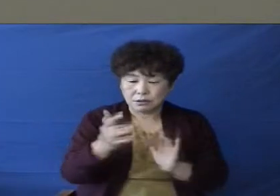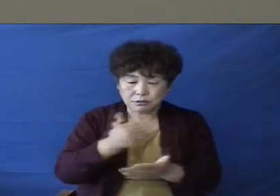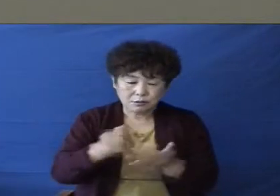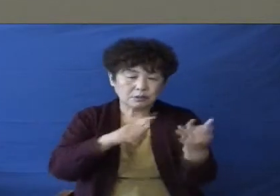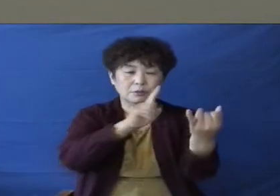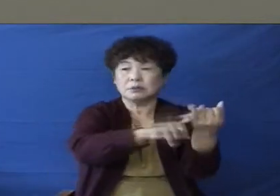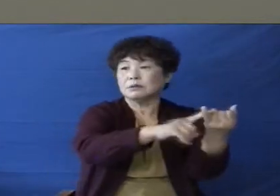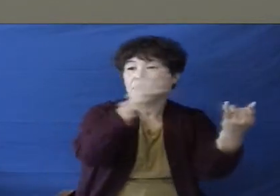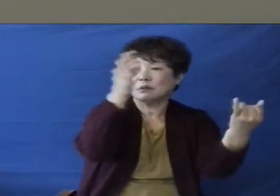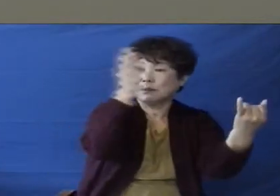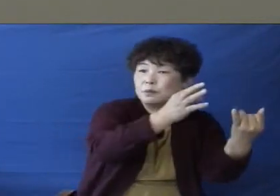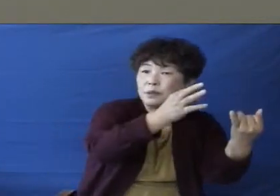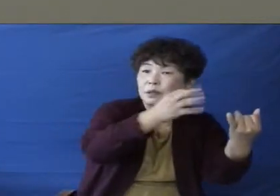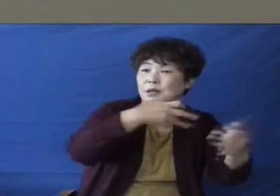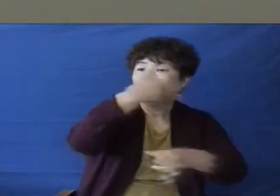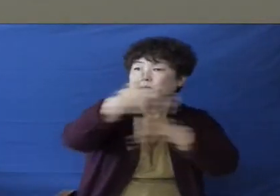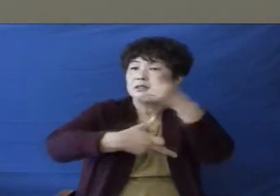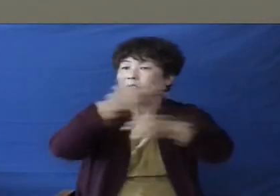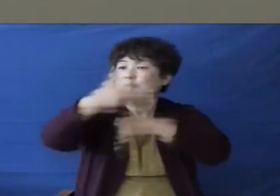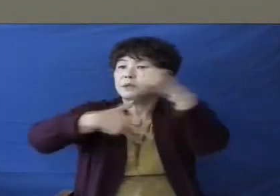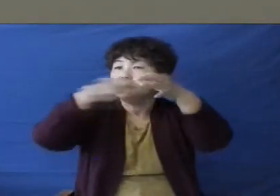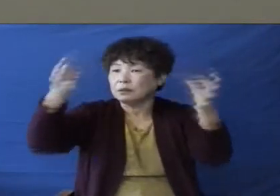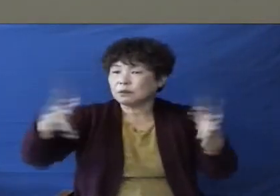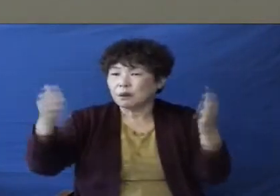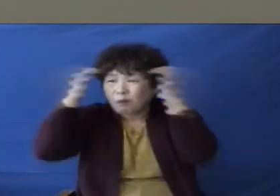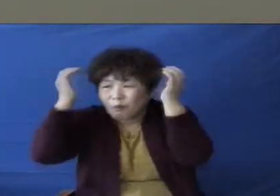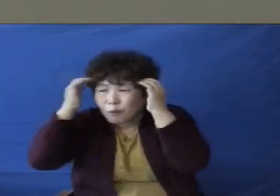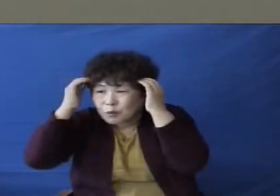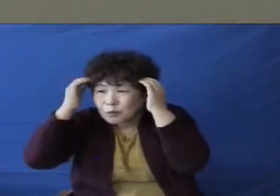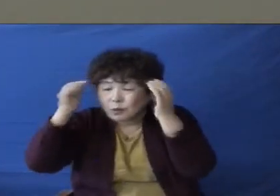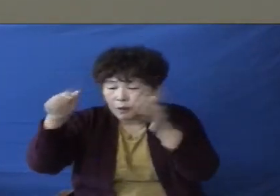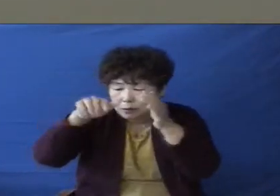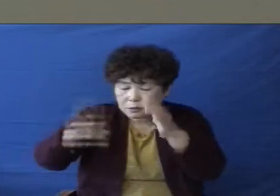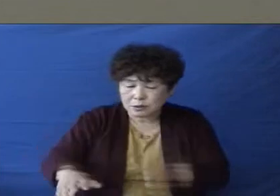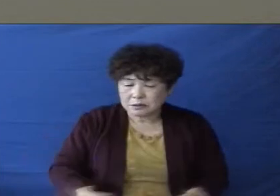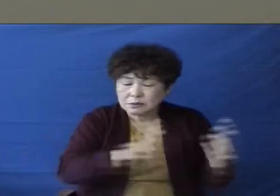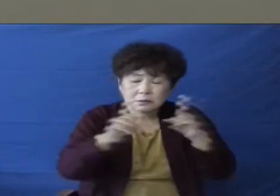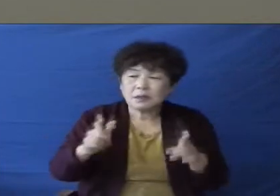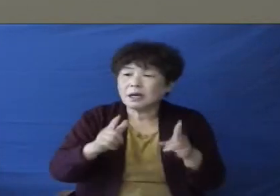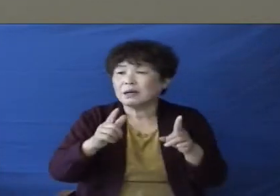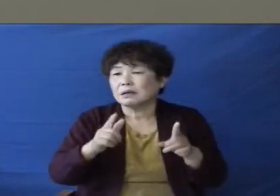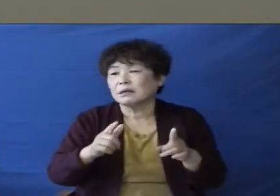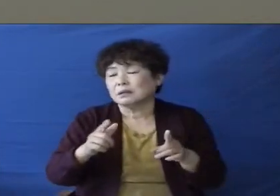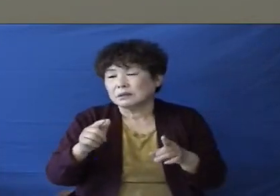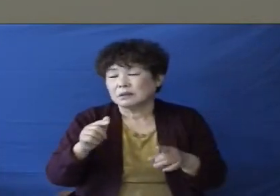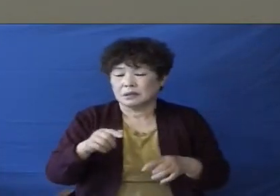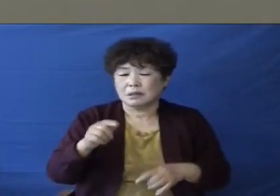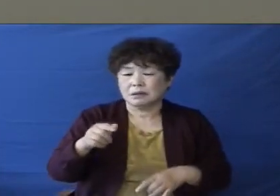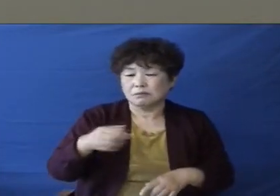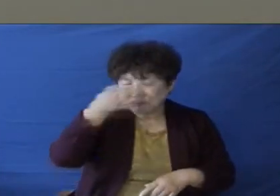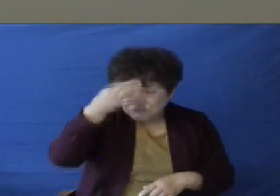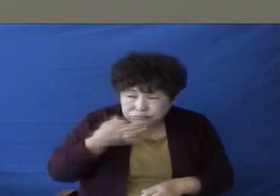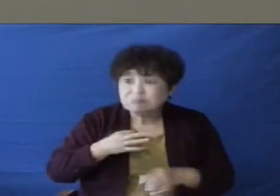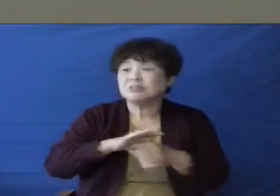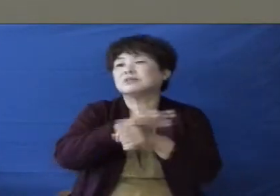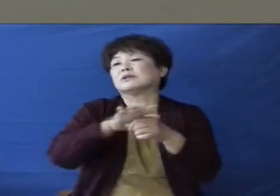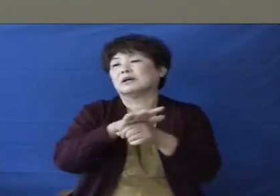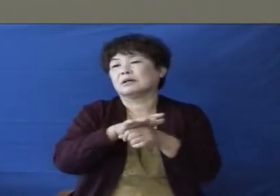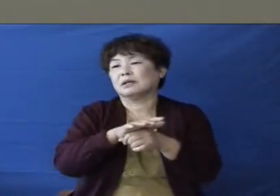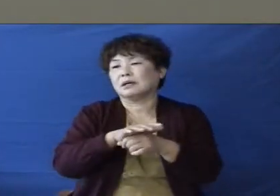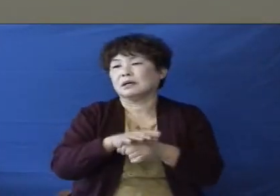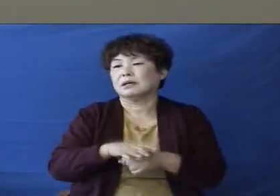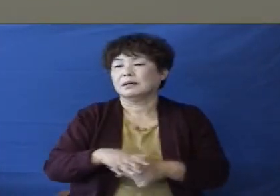어 보통일이 아닌데 내일 하루 더 기달려 이게 사랑이고 선 입니까 8